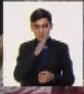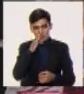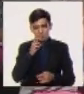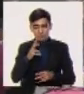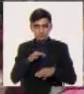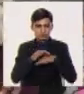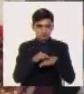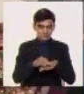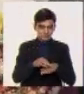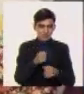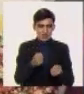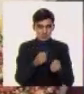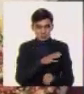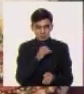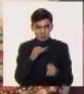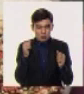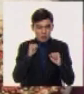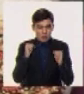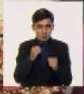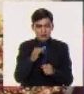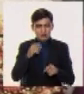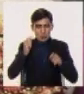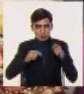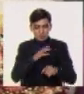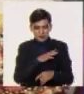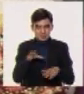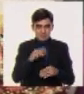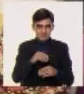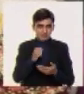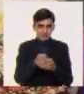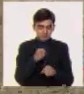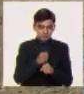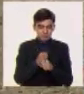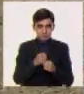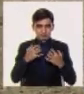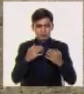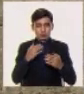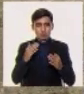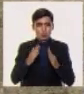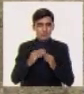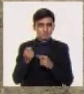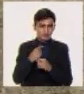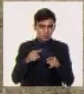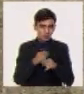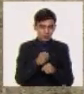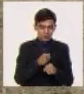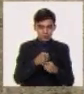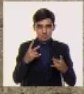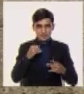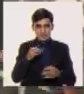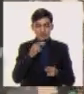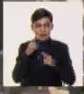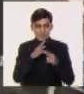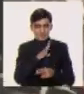машинах и вот в такую непогоду ветер и дождь и они вынуждены делать задания родители школьников жаловались во все инстанции